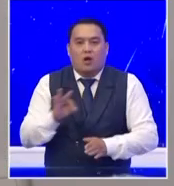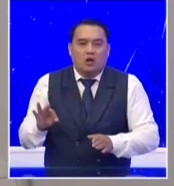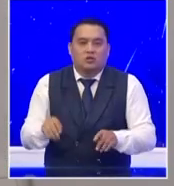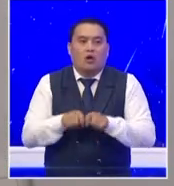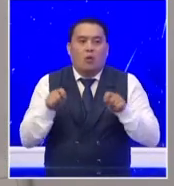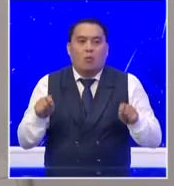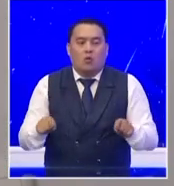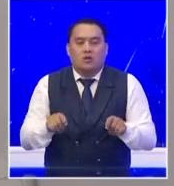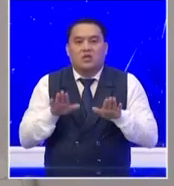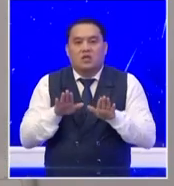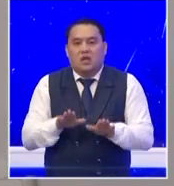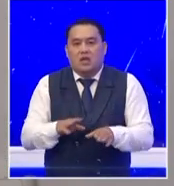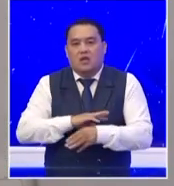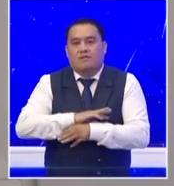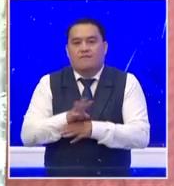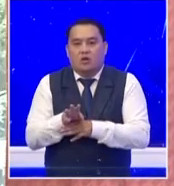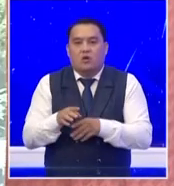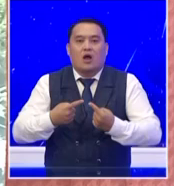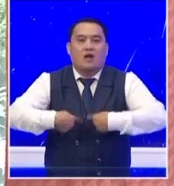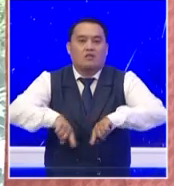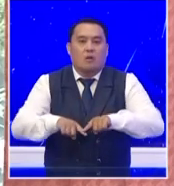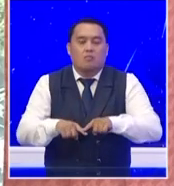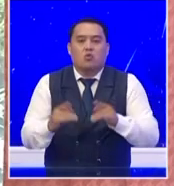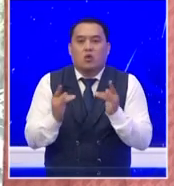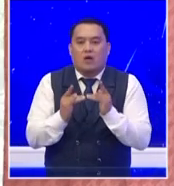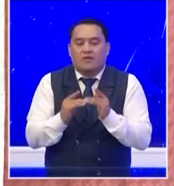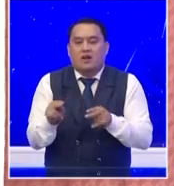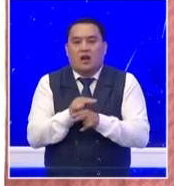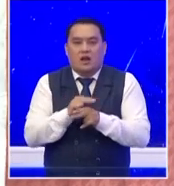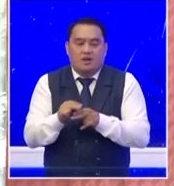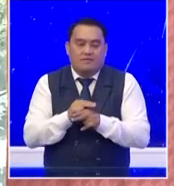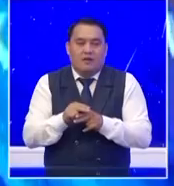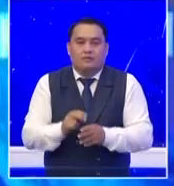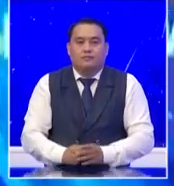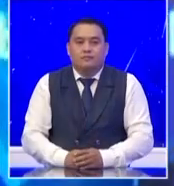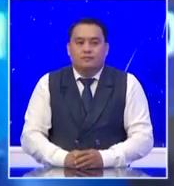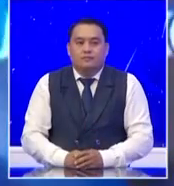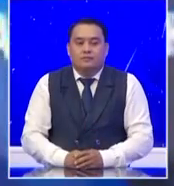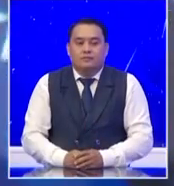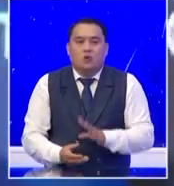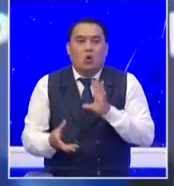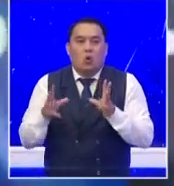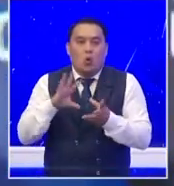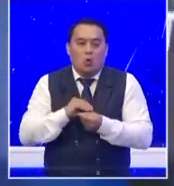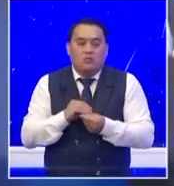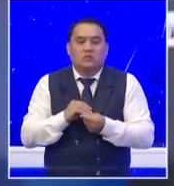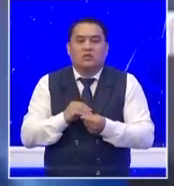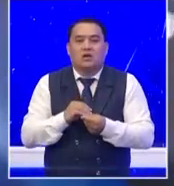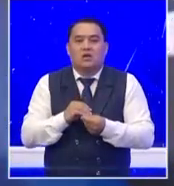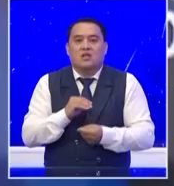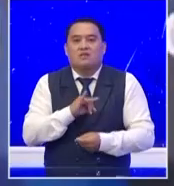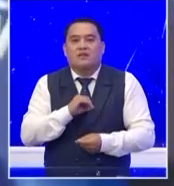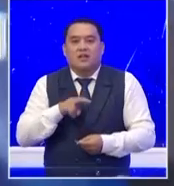Развернуты их в стационарах, где имеются оснащенные реанимационные отделения и палаты интенсивной терапии с аппаратами ИВЛ. Общее количество функционирующих аппаратов